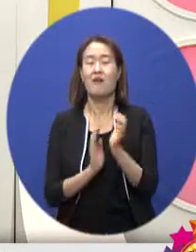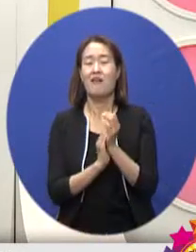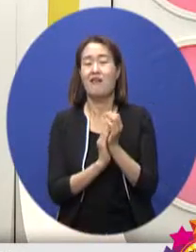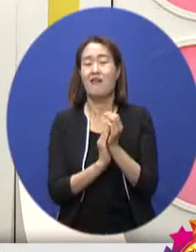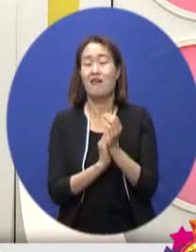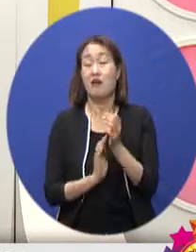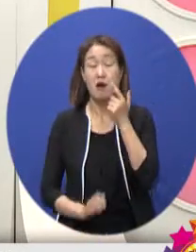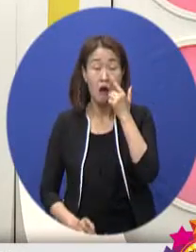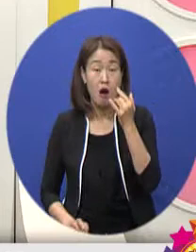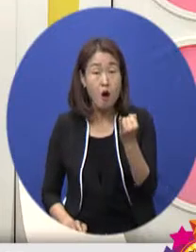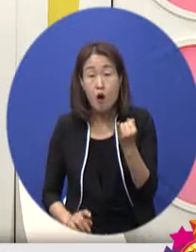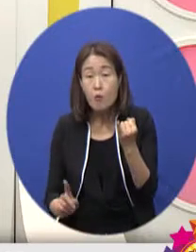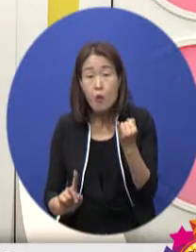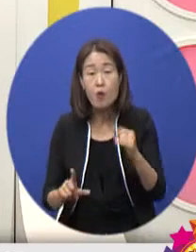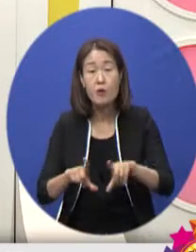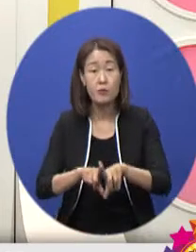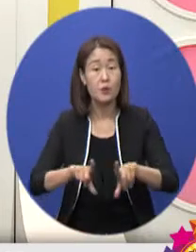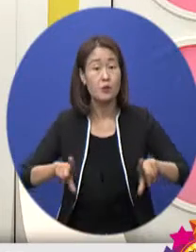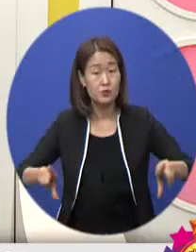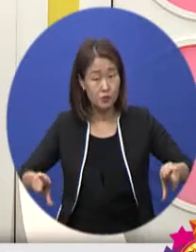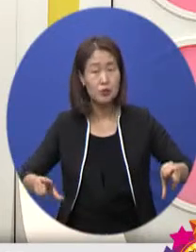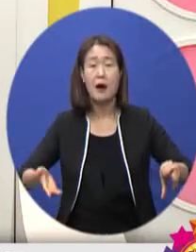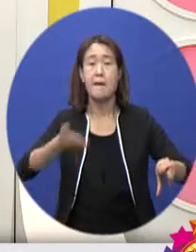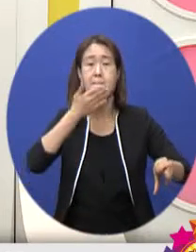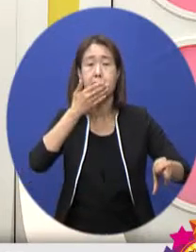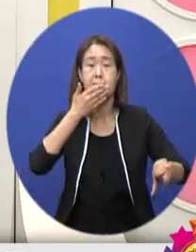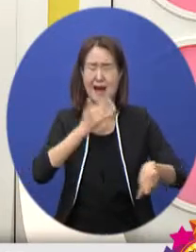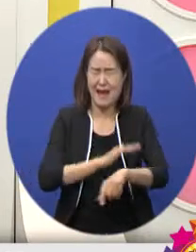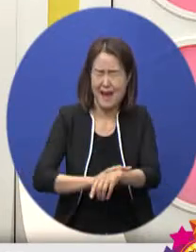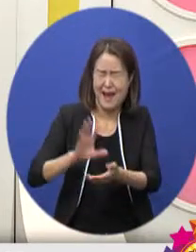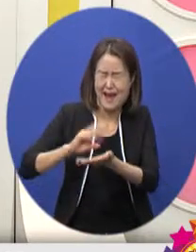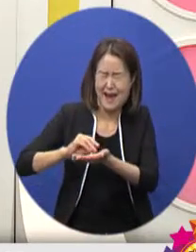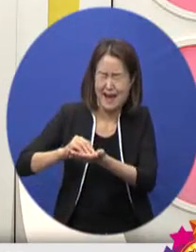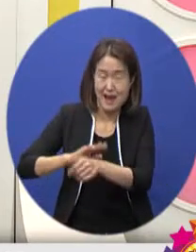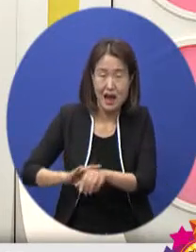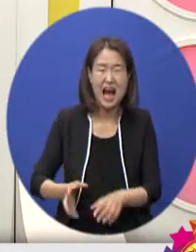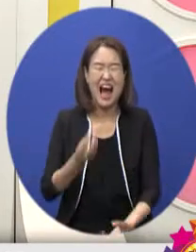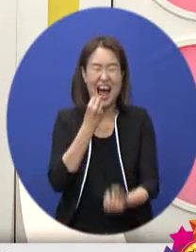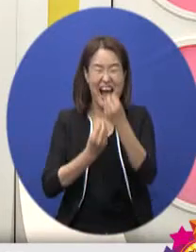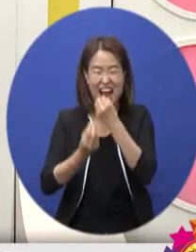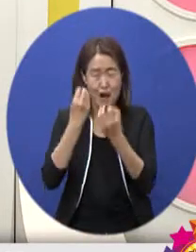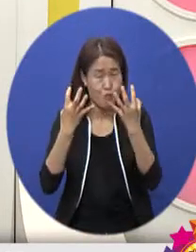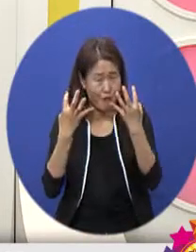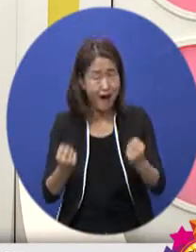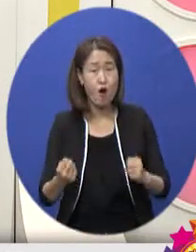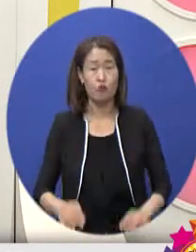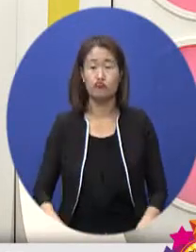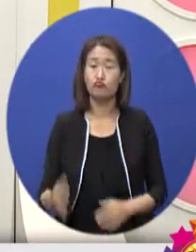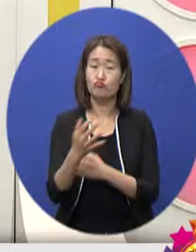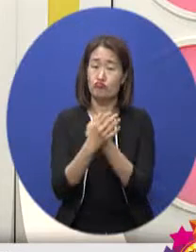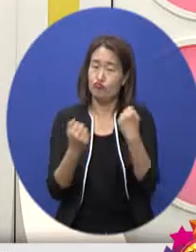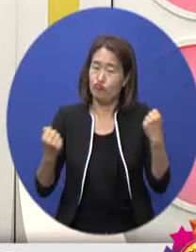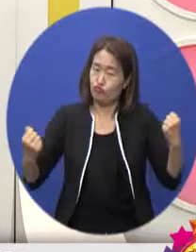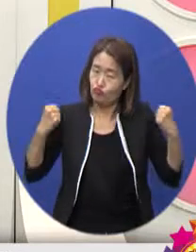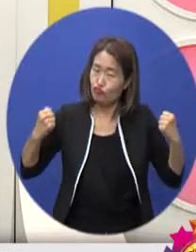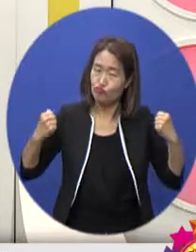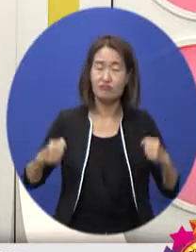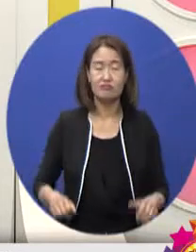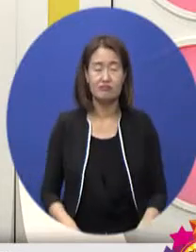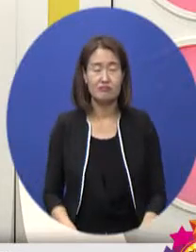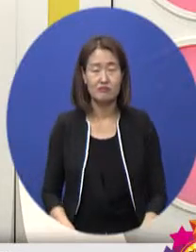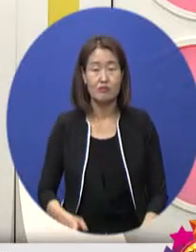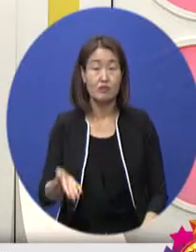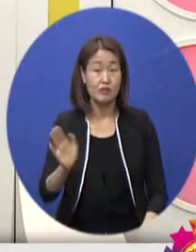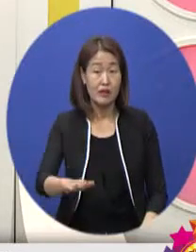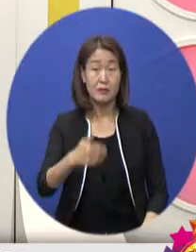우리 어머니는 그럼 평소에 네. 음식 잘 드시고 계신가요? 많이 먹죠. 아, 건강하시구나 우리 어머니가. 그렇다고요.